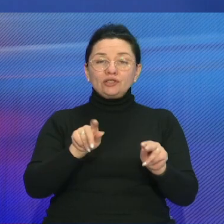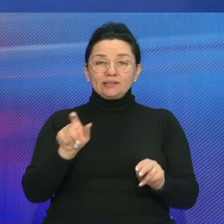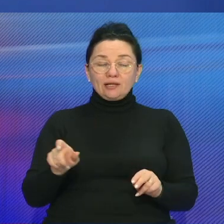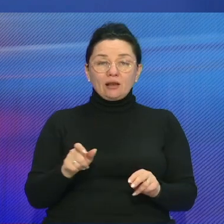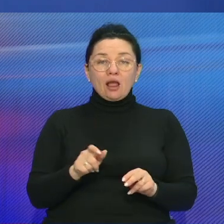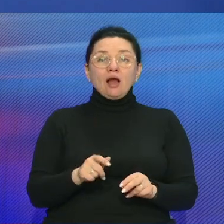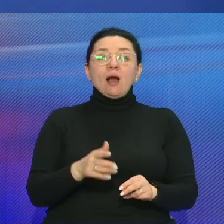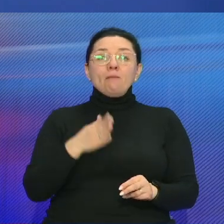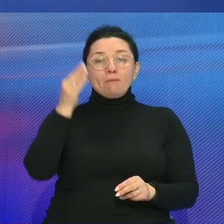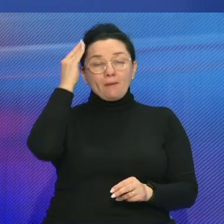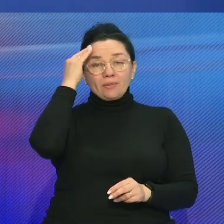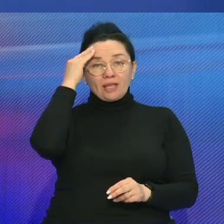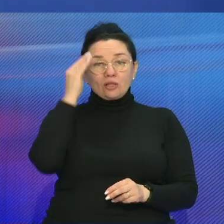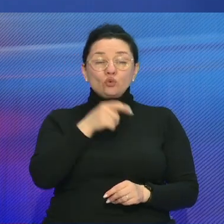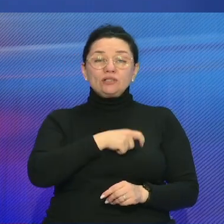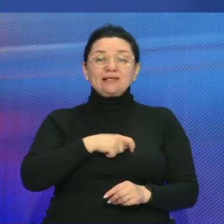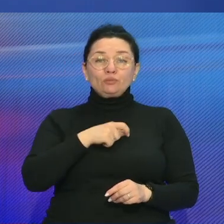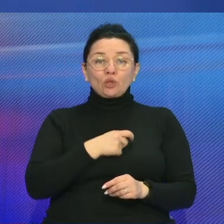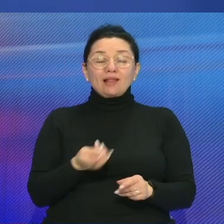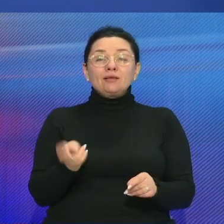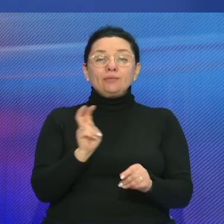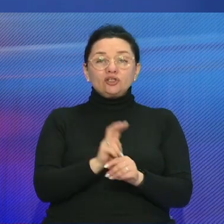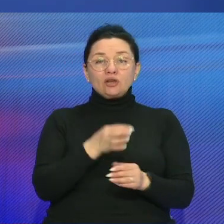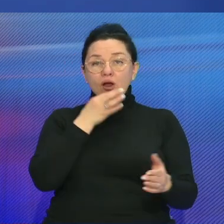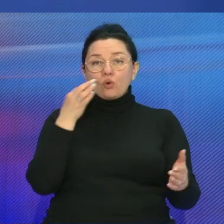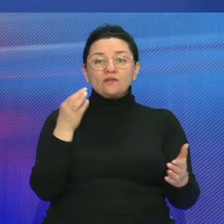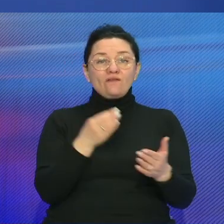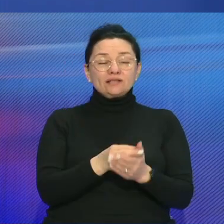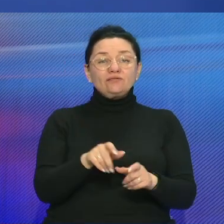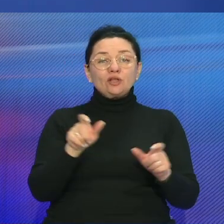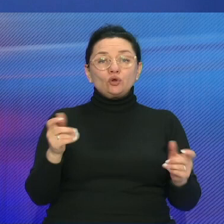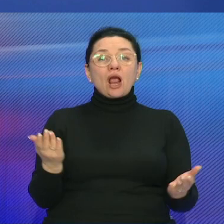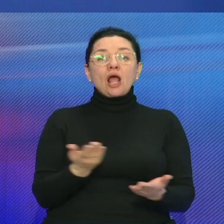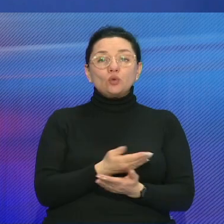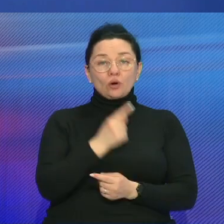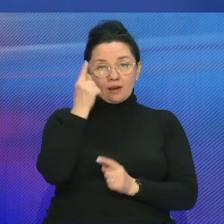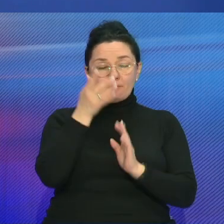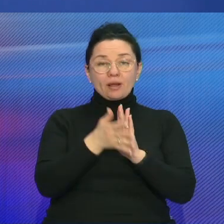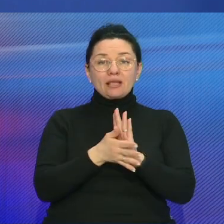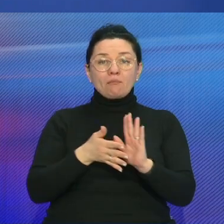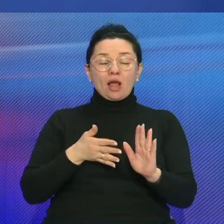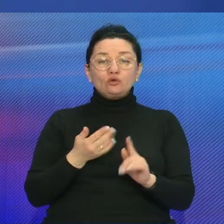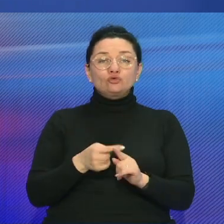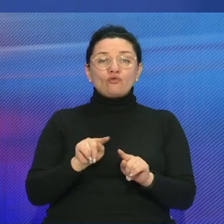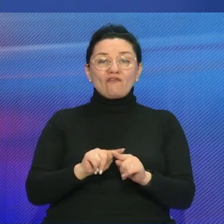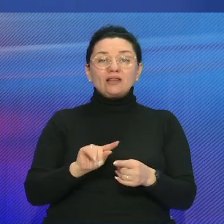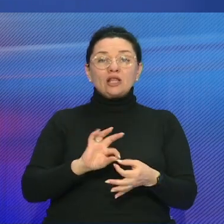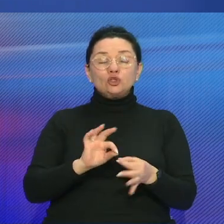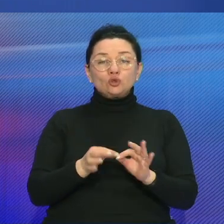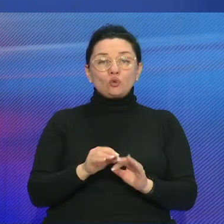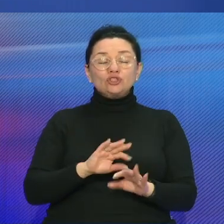в депутаты пришли ответственные люди, которые знают и понимают, которые в этот сложный момент, когда